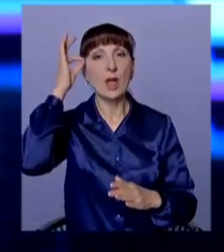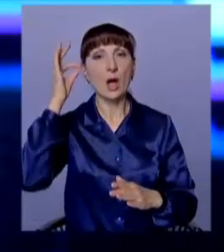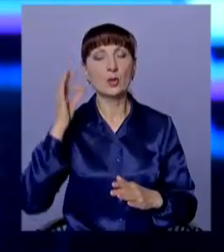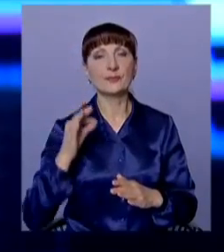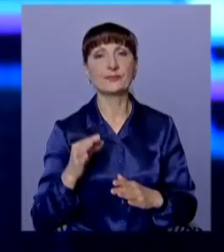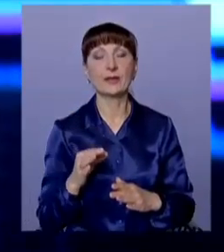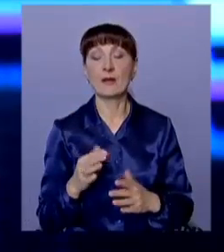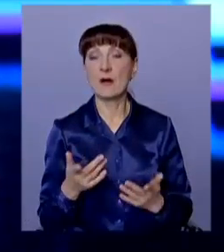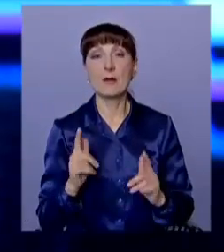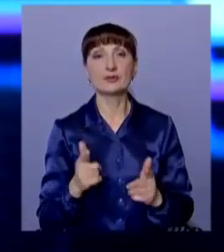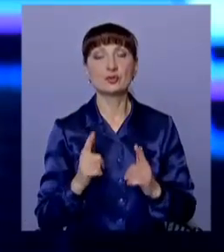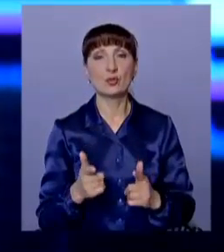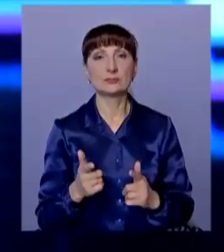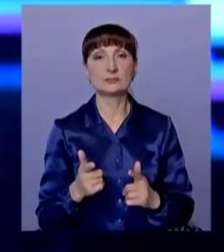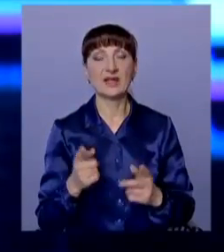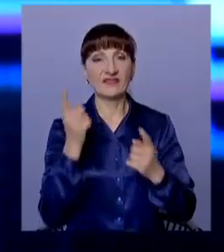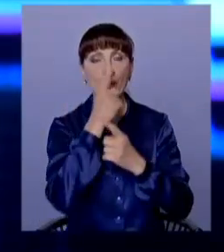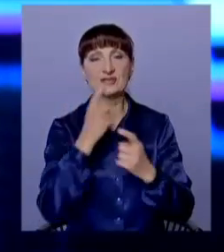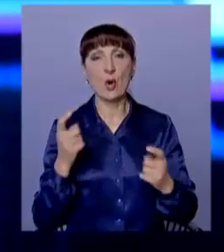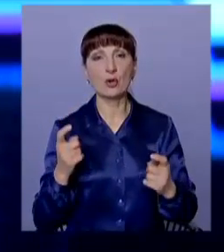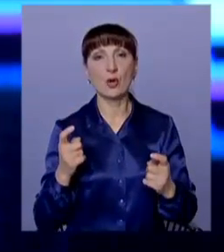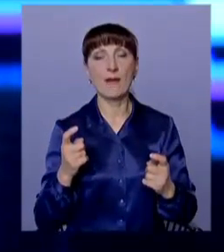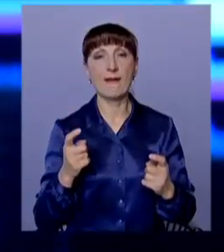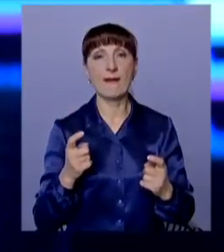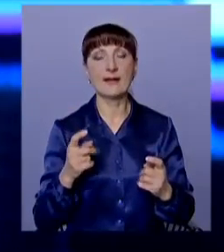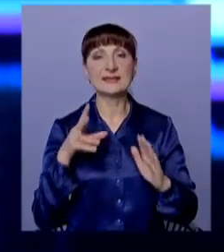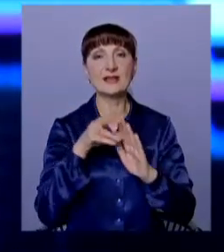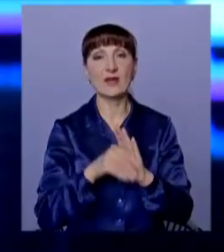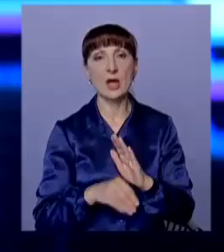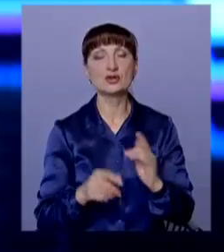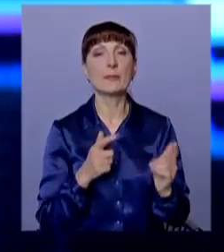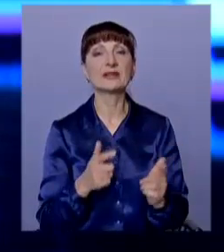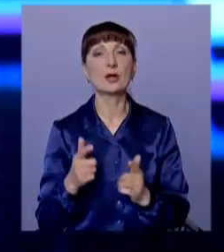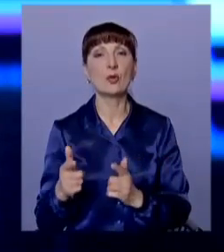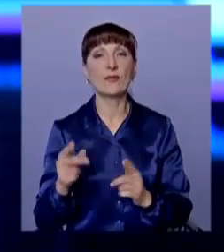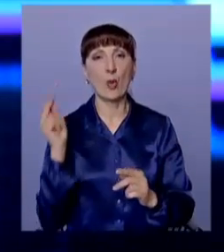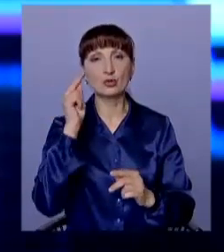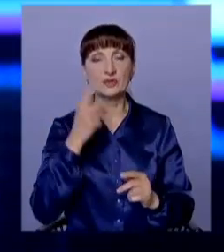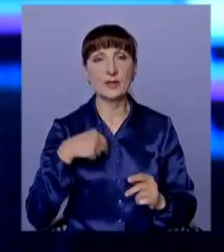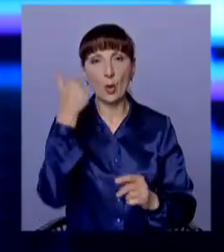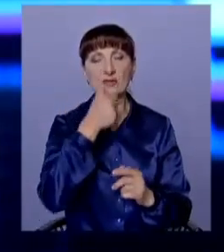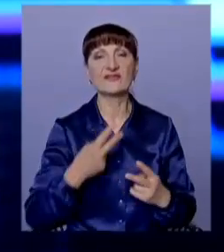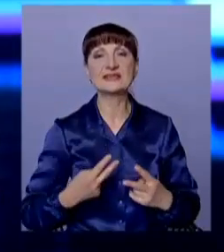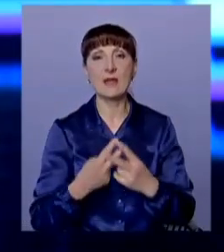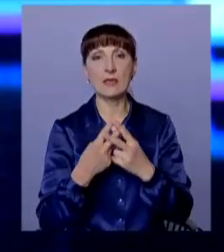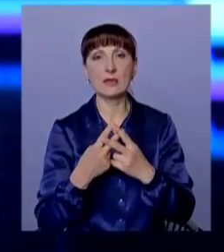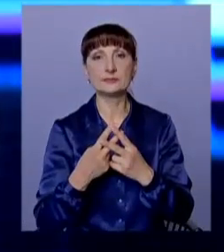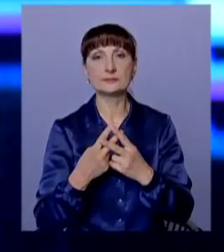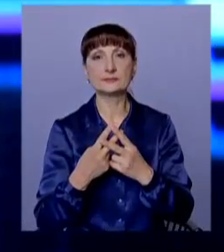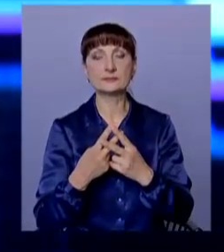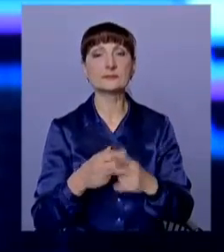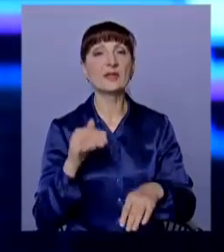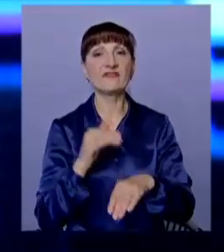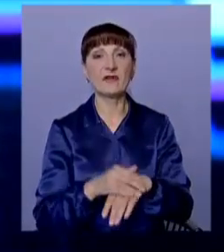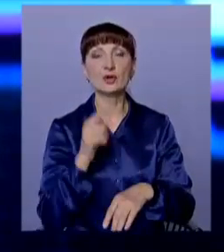с содроганием, потому что вот эта вот информационная, да, вот эта вот составляющая подготовки к учебному году в Астане, она говорила о том, что